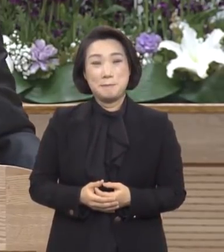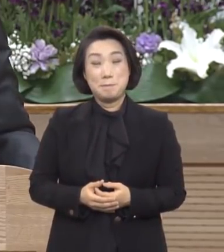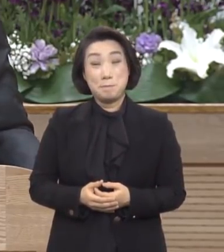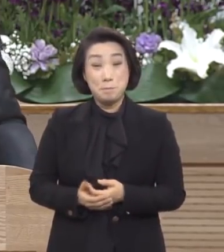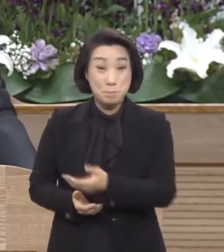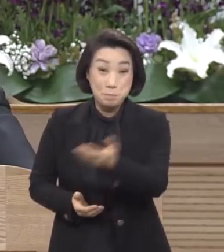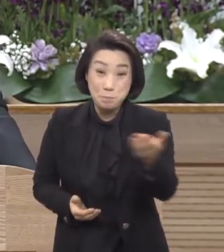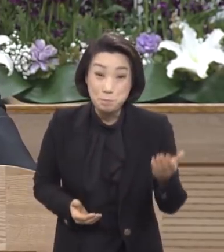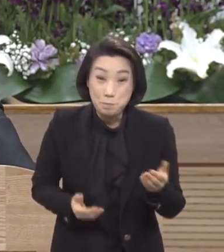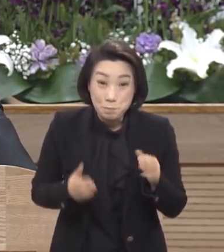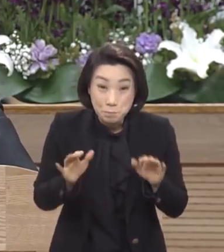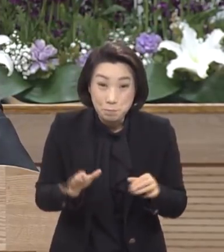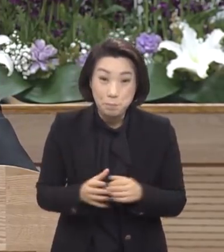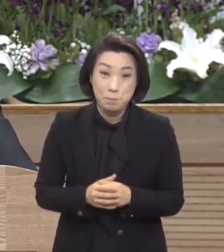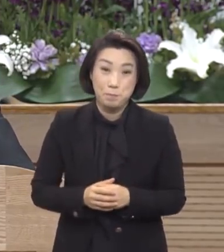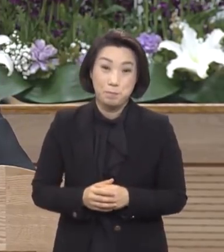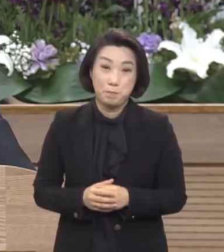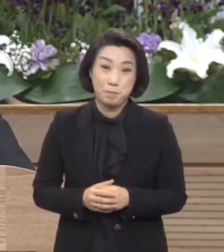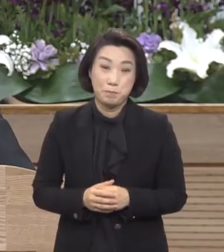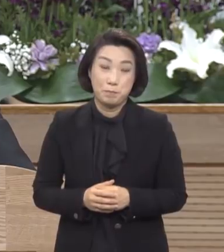응? 여러분,